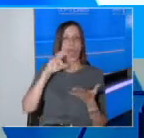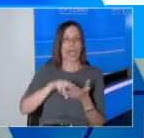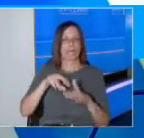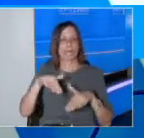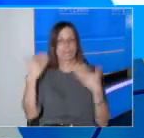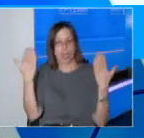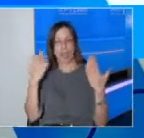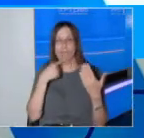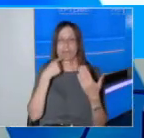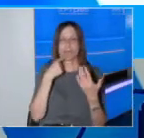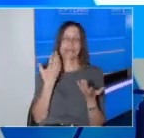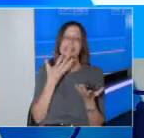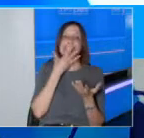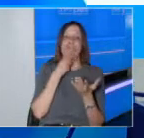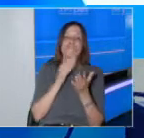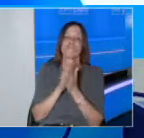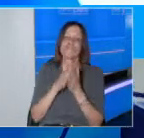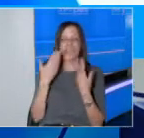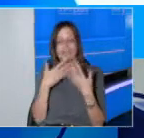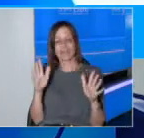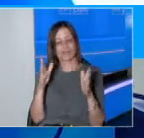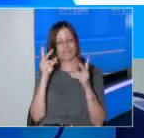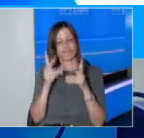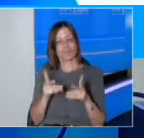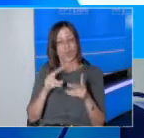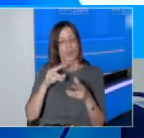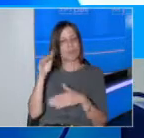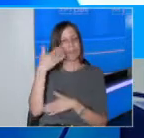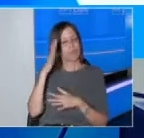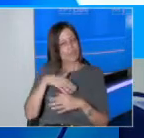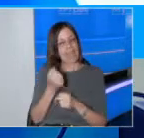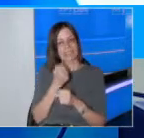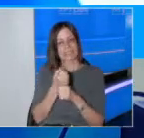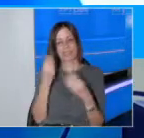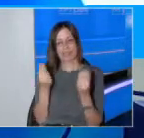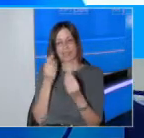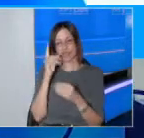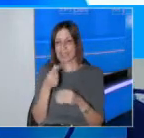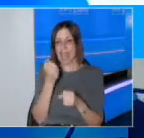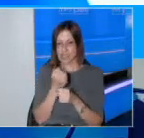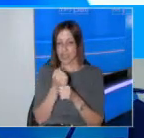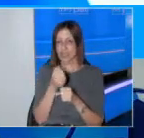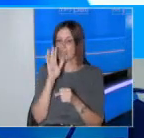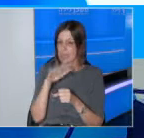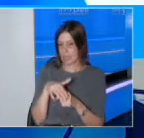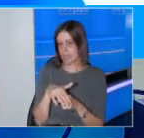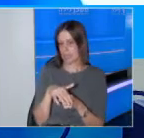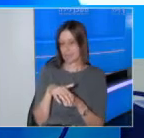בבוקר ואומרת, איזה יופי, נפתח כאן אופק מדיני, בואו נעשה את הדברים שצריך לעשות. גם מבחינת